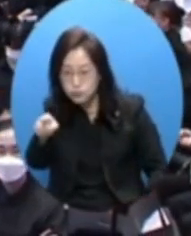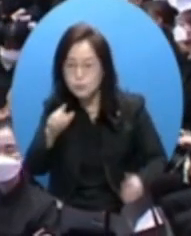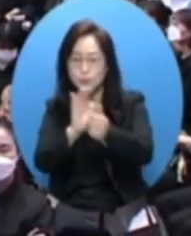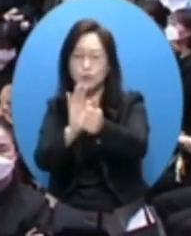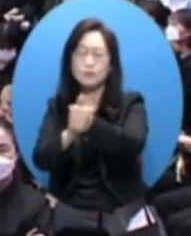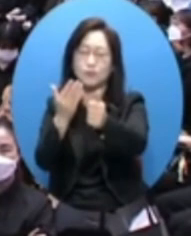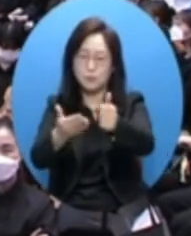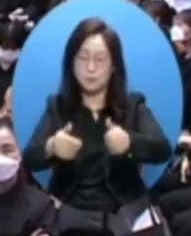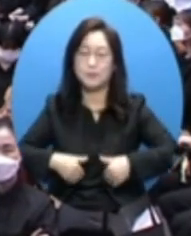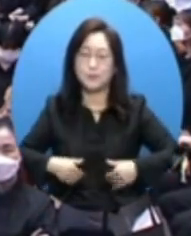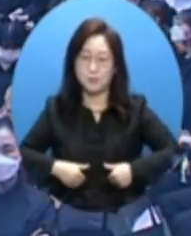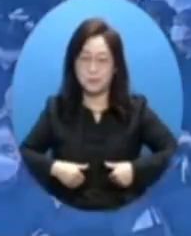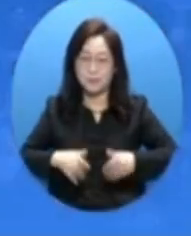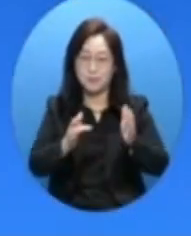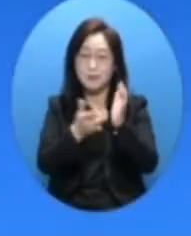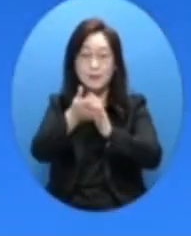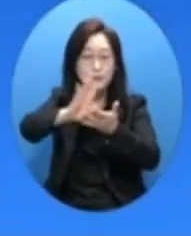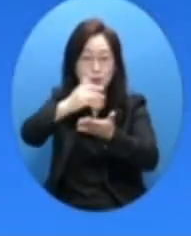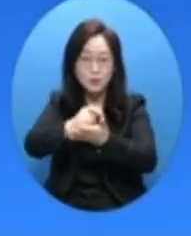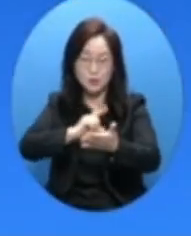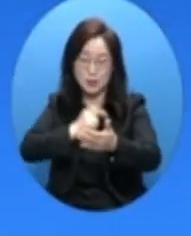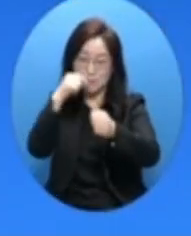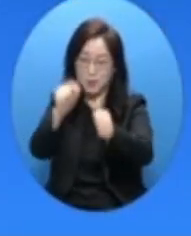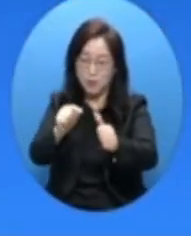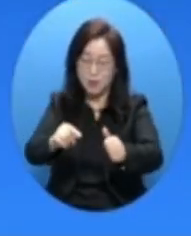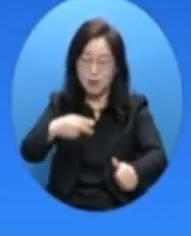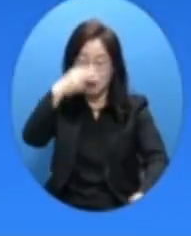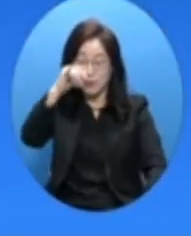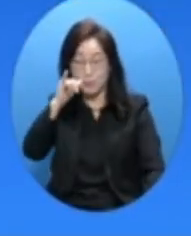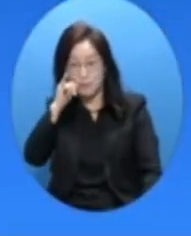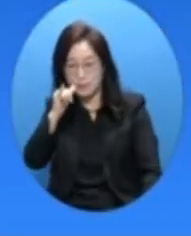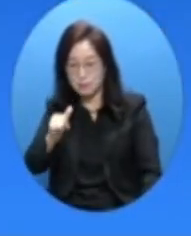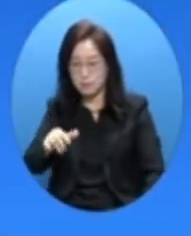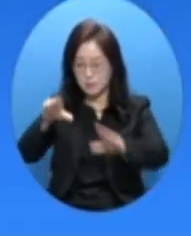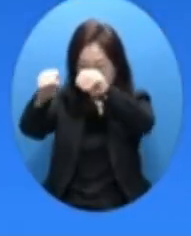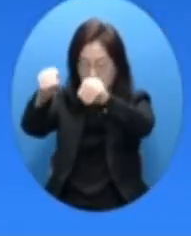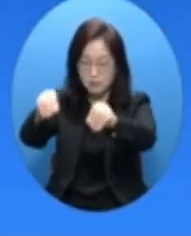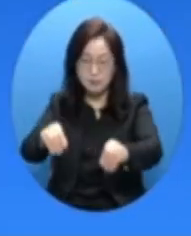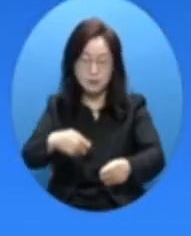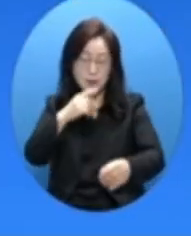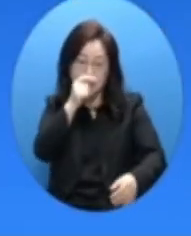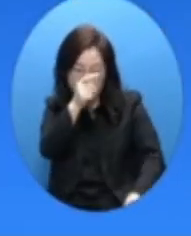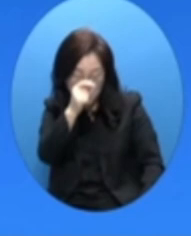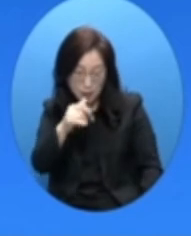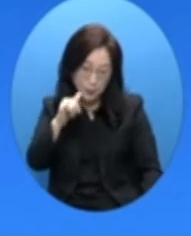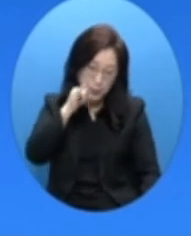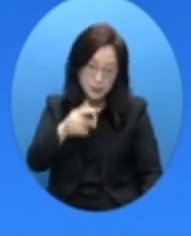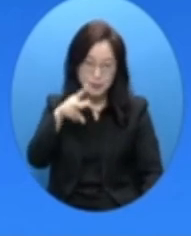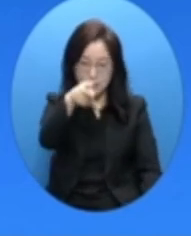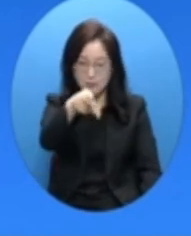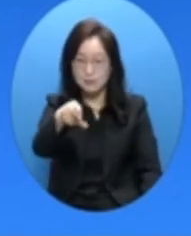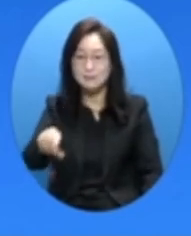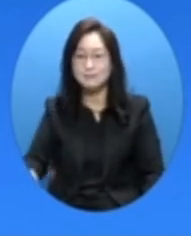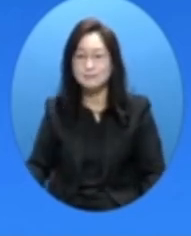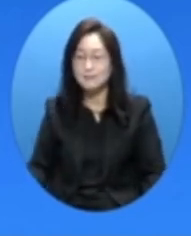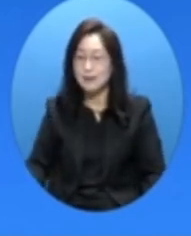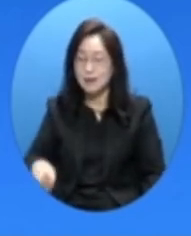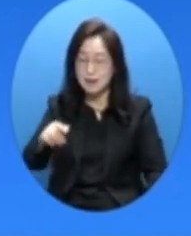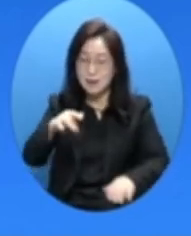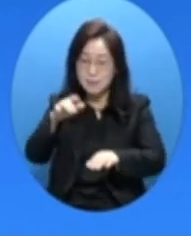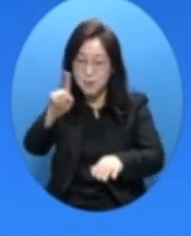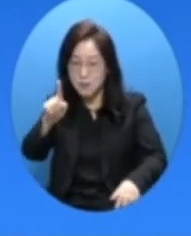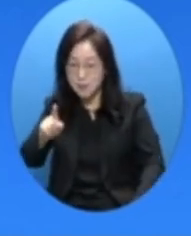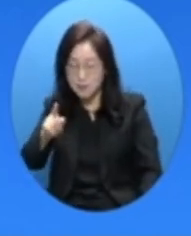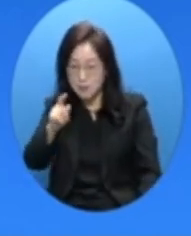나타난 예수 그리스도의 명하노니 알코올 중에 빠져 일어나라 도박 중독에 일어나라 나에게 빠져